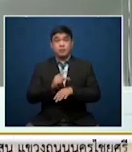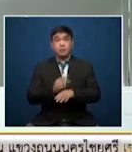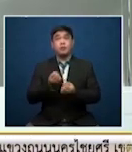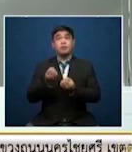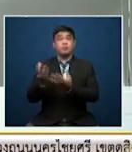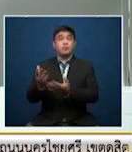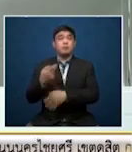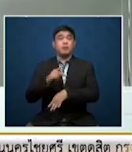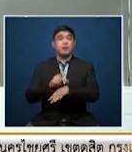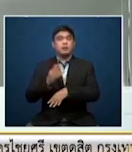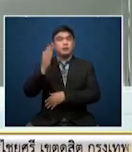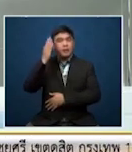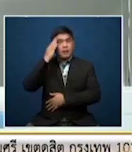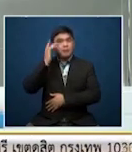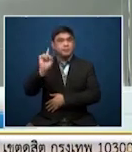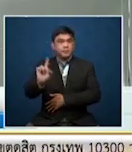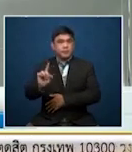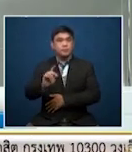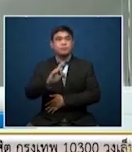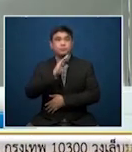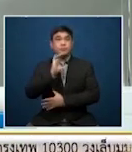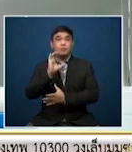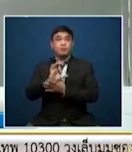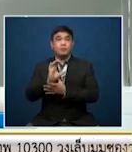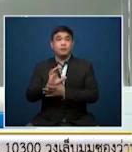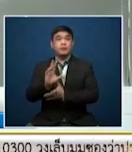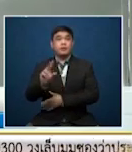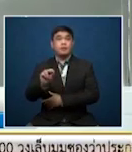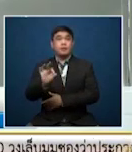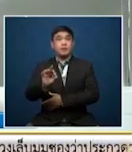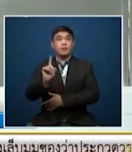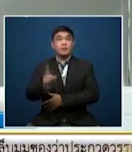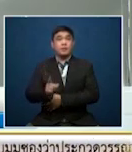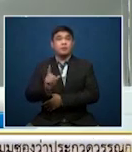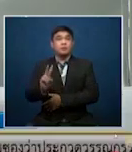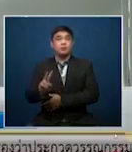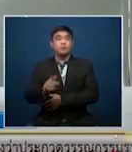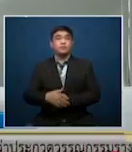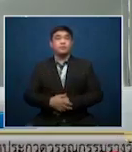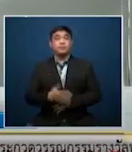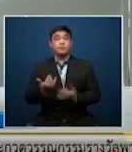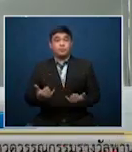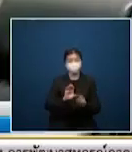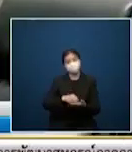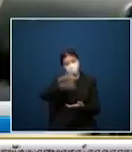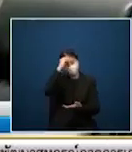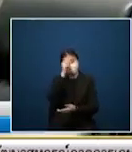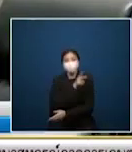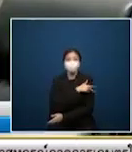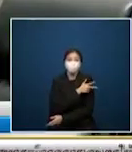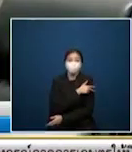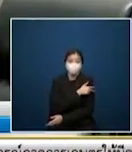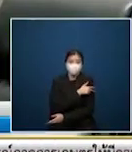พานนท์นะครับกับคนวันชัยสอนศิรินะฮะกฎหมายทนายทั้งคู่